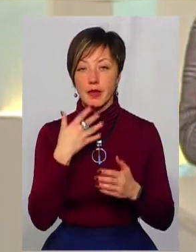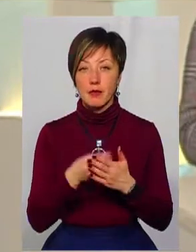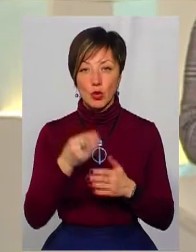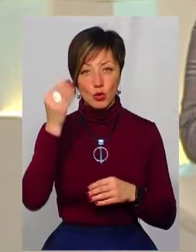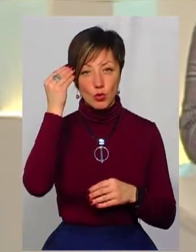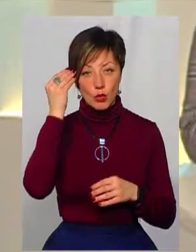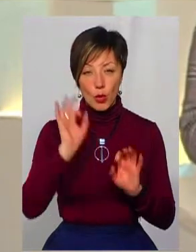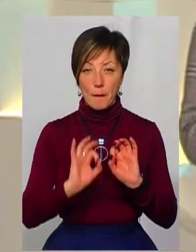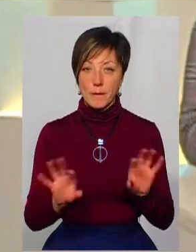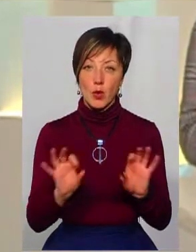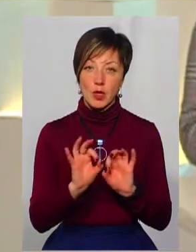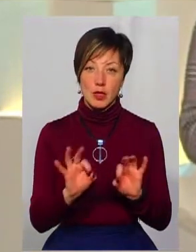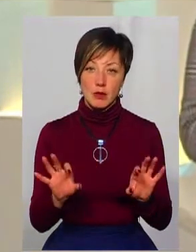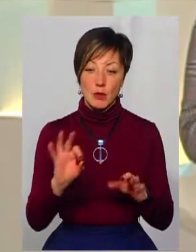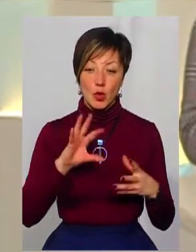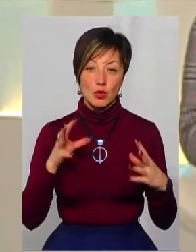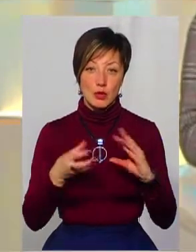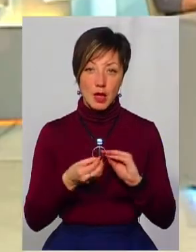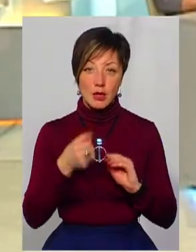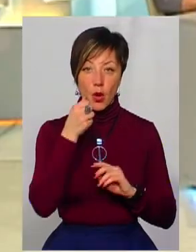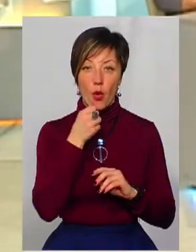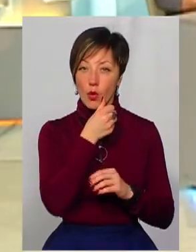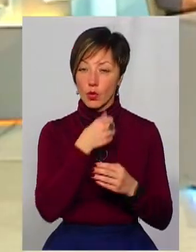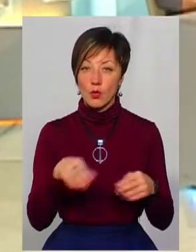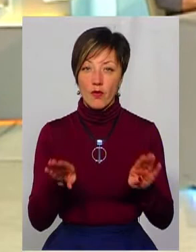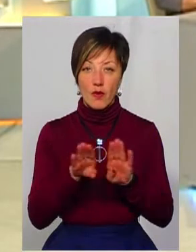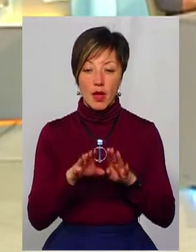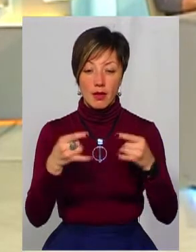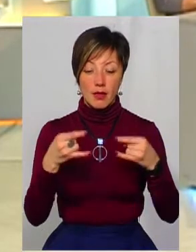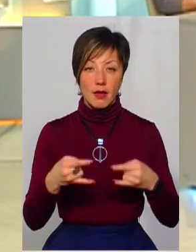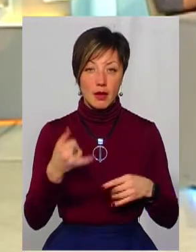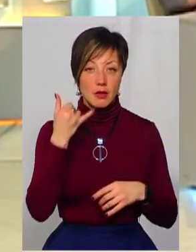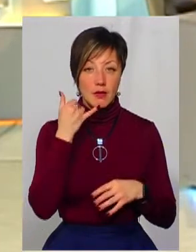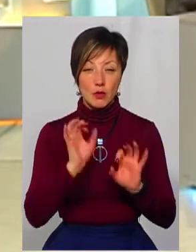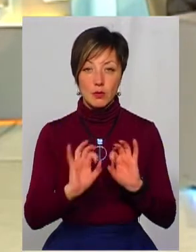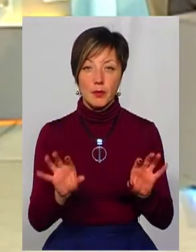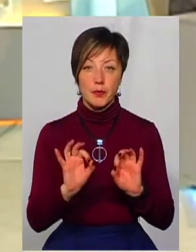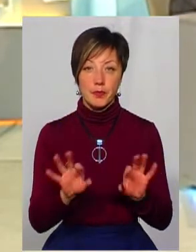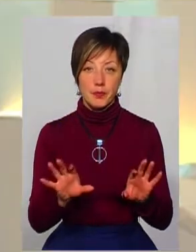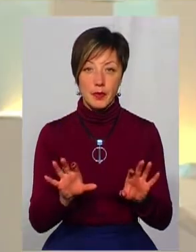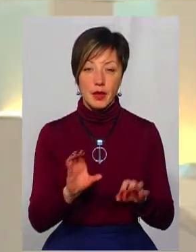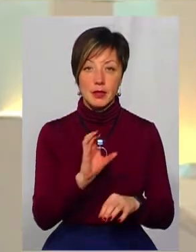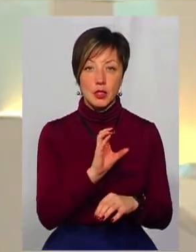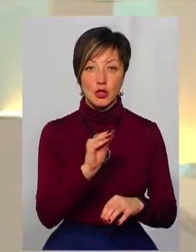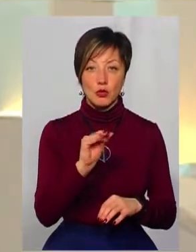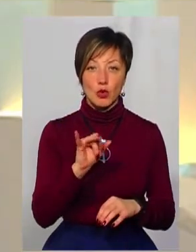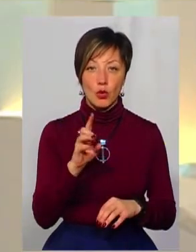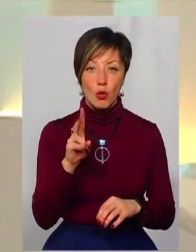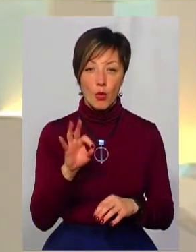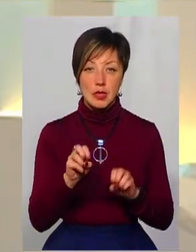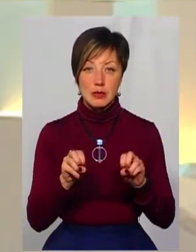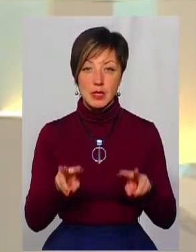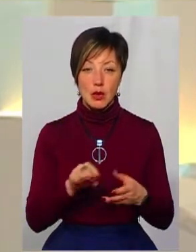Своєю думкою про наслідки кодування телеканалів телефоном поділився Сергій Жмурко,